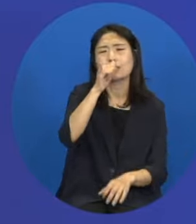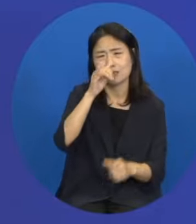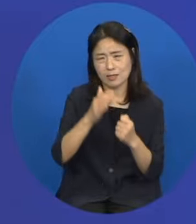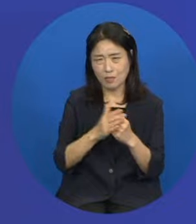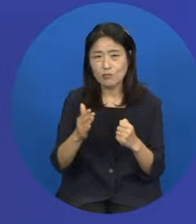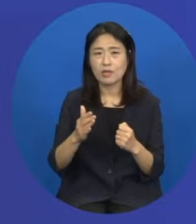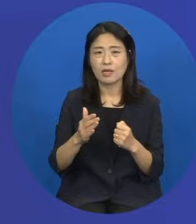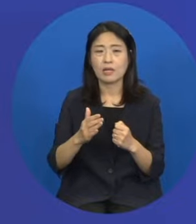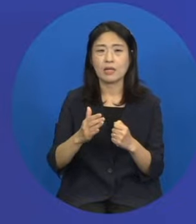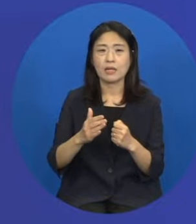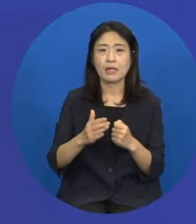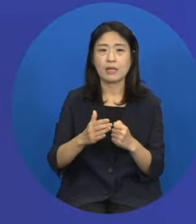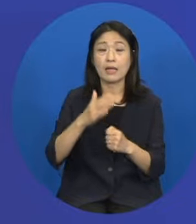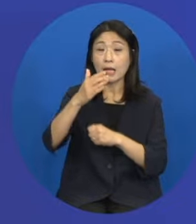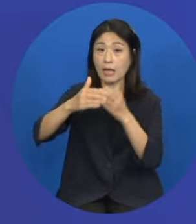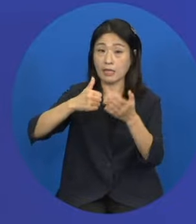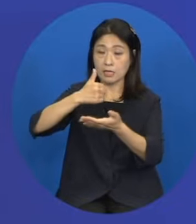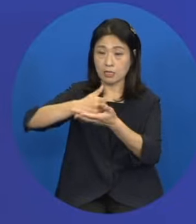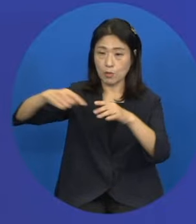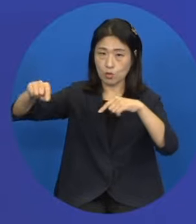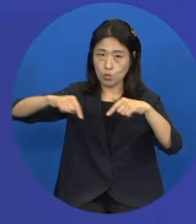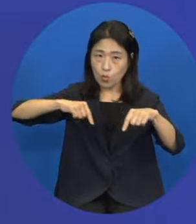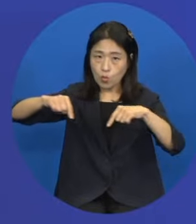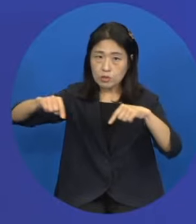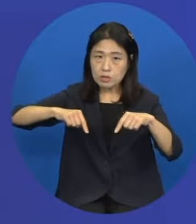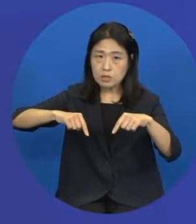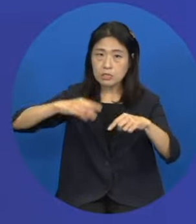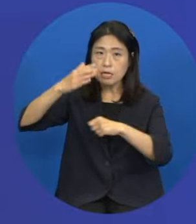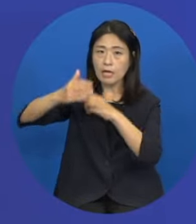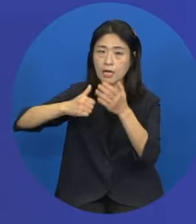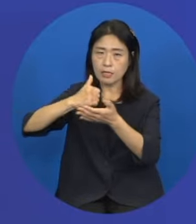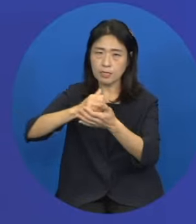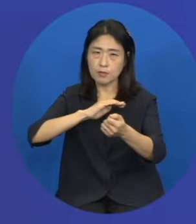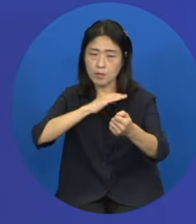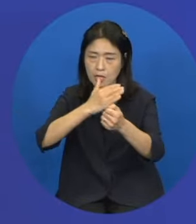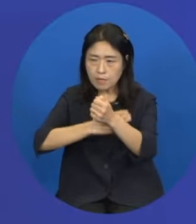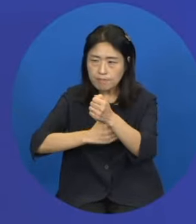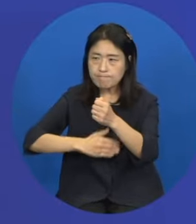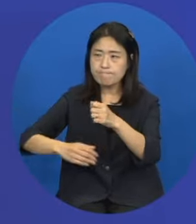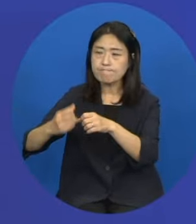그분의 통치, 주권을 구하고 의지하라고 했지